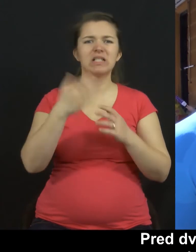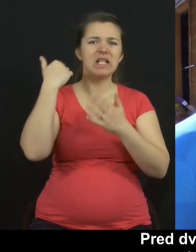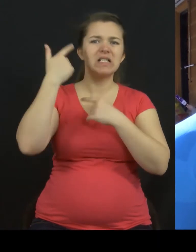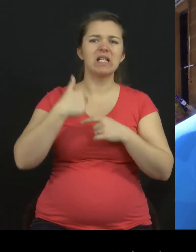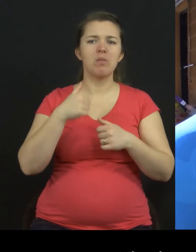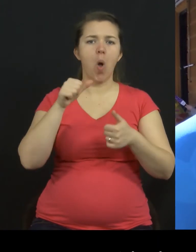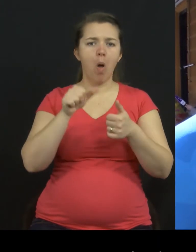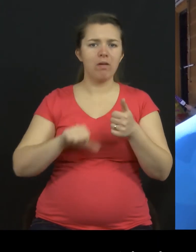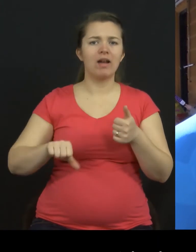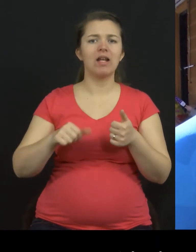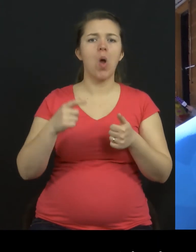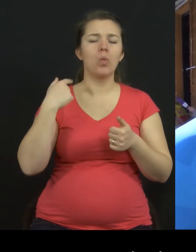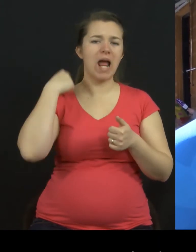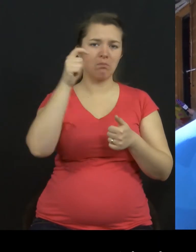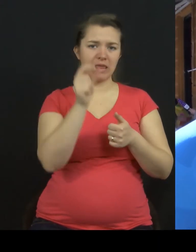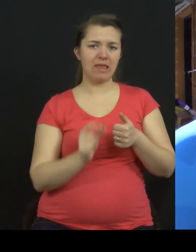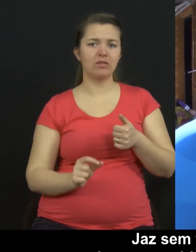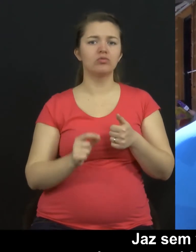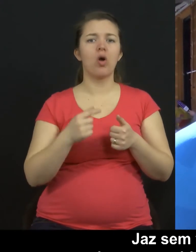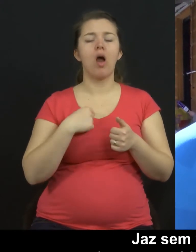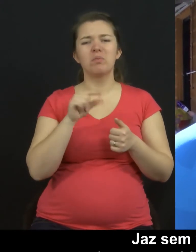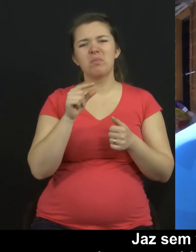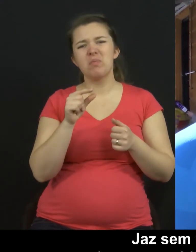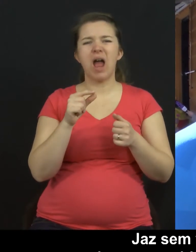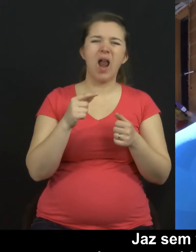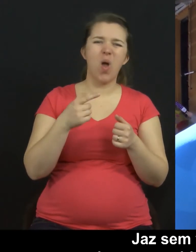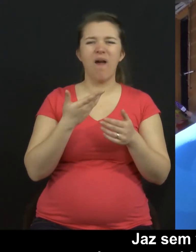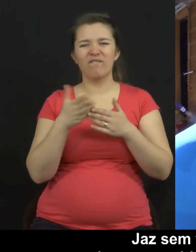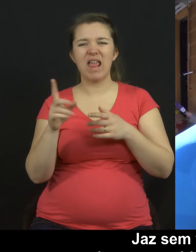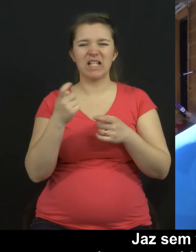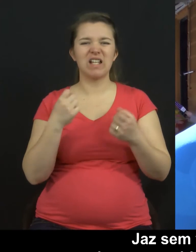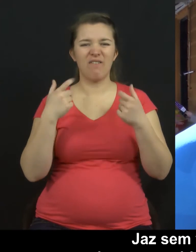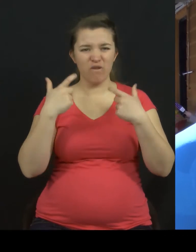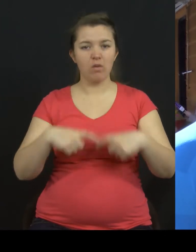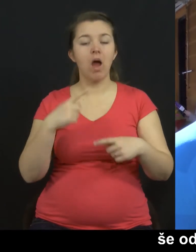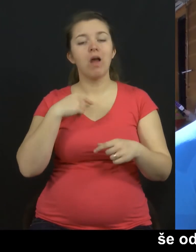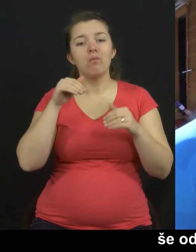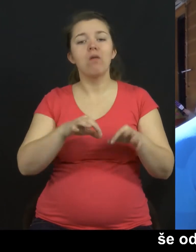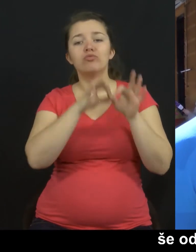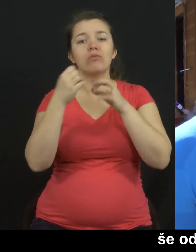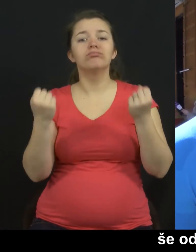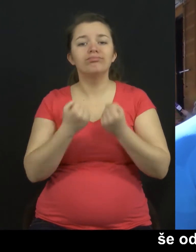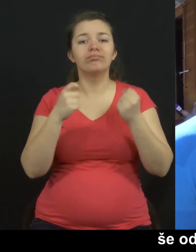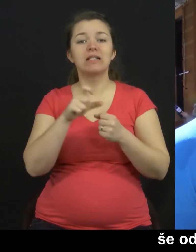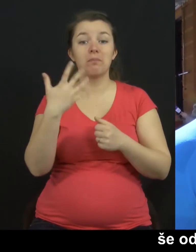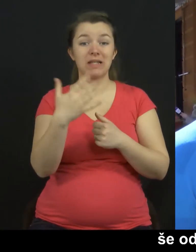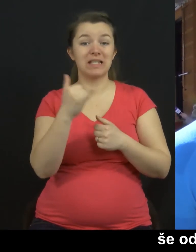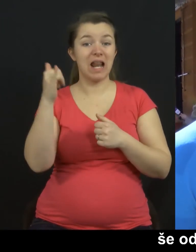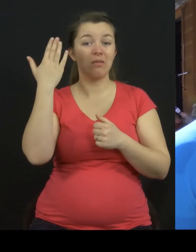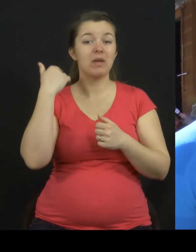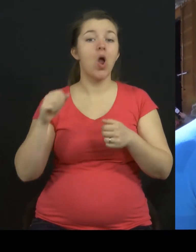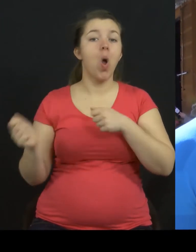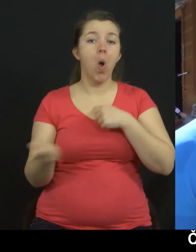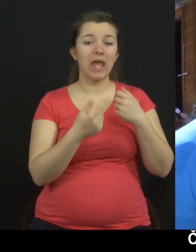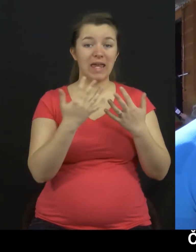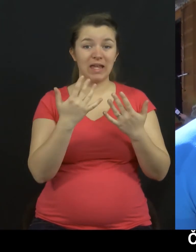hrbtenico operiral, tako da sem bil 2 mesece out. Jaz sem skozi malo v formi, ker moram biti, ker imam take poškodbe od hokeja, ker sem ga pač 50 let